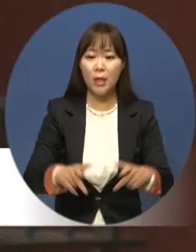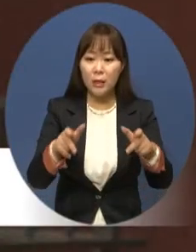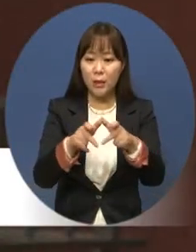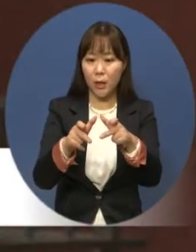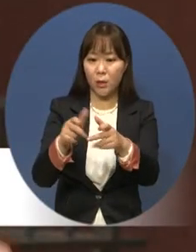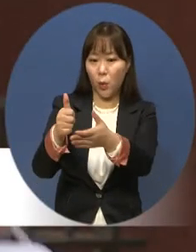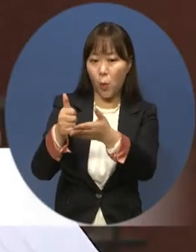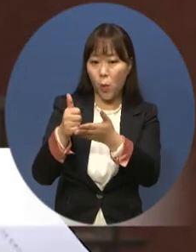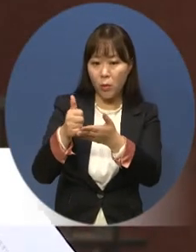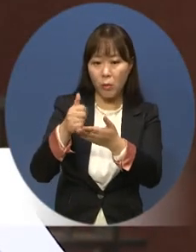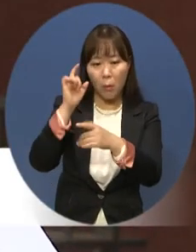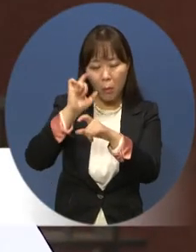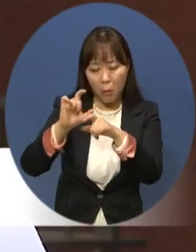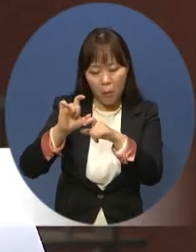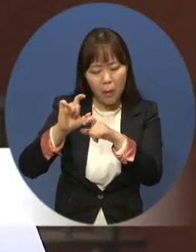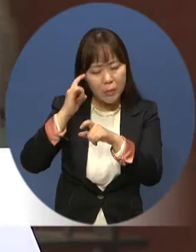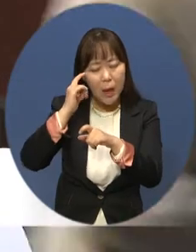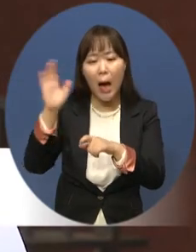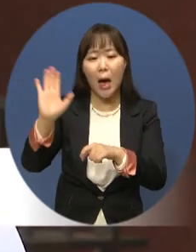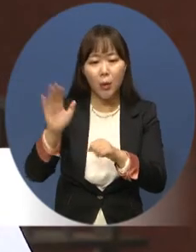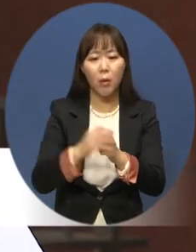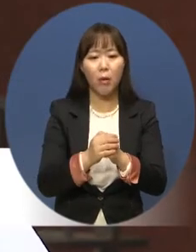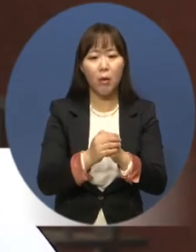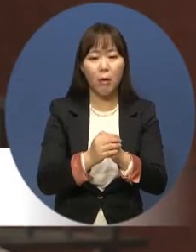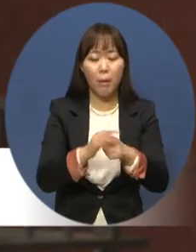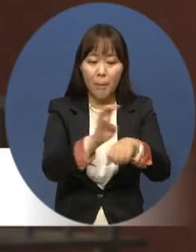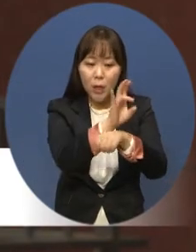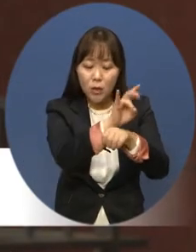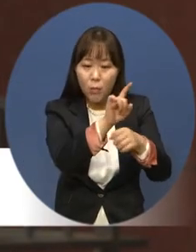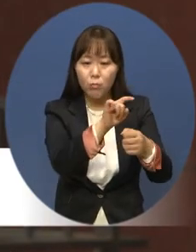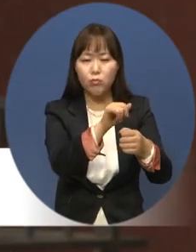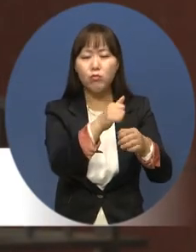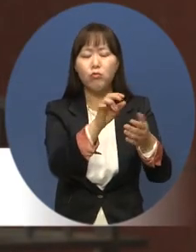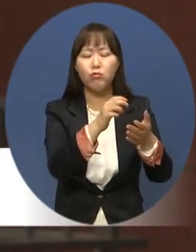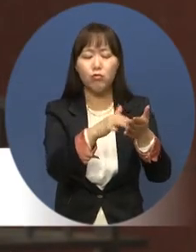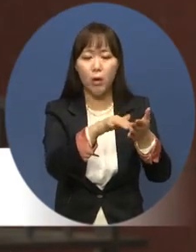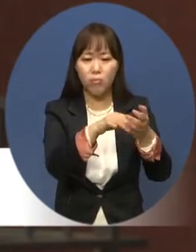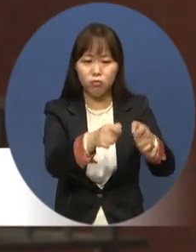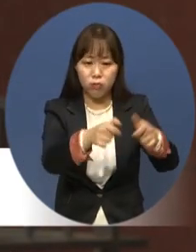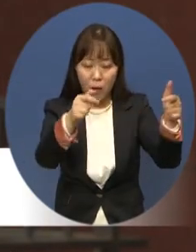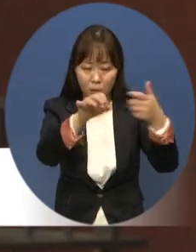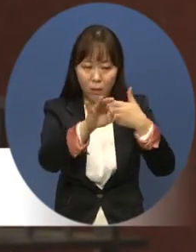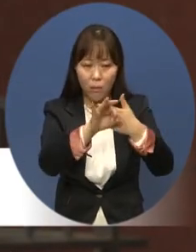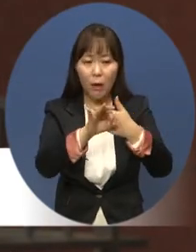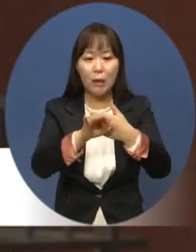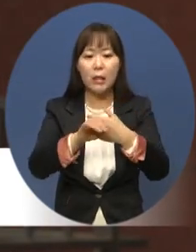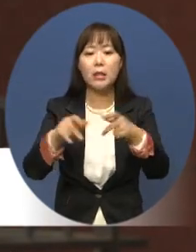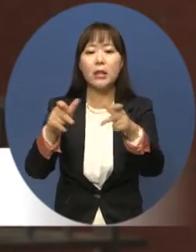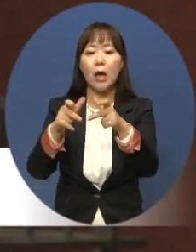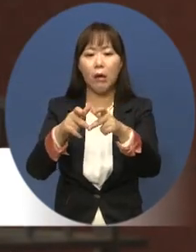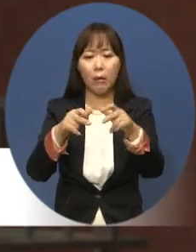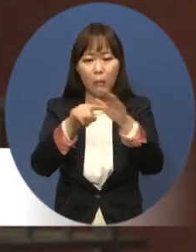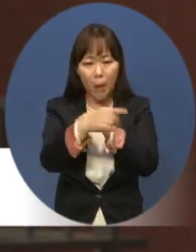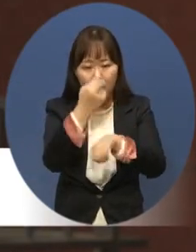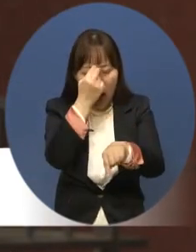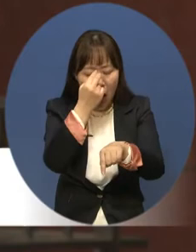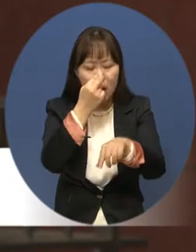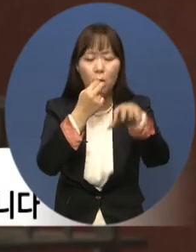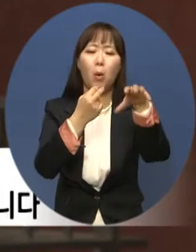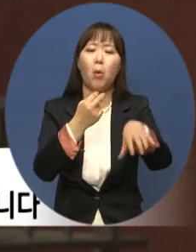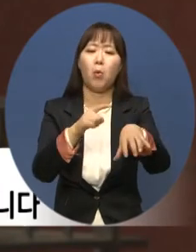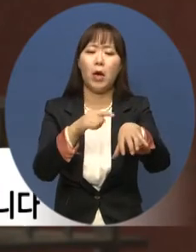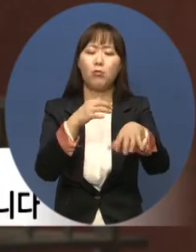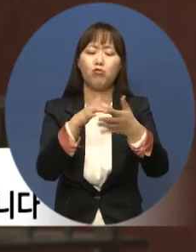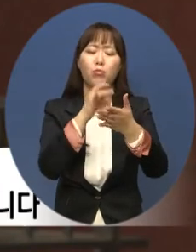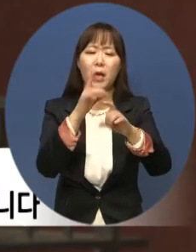고객으로 고민하지 않고 편의점의 수가 늘어날 경우 결국 장애인이 절대 출입할 수 없는 공간의